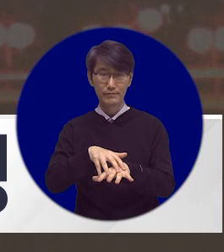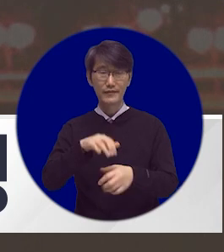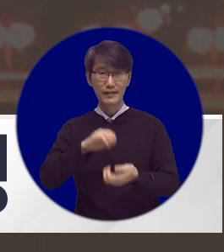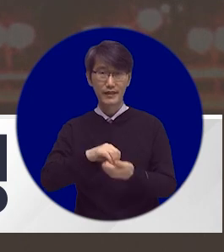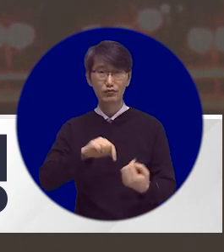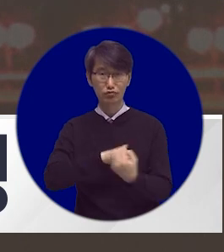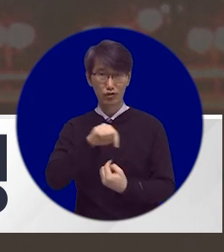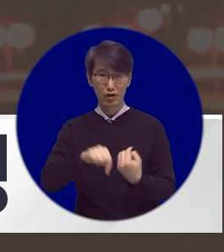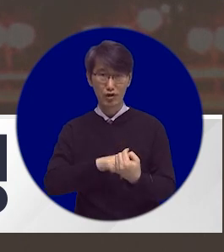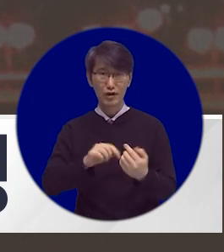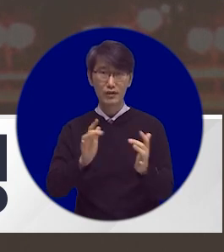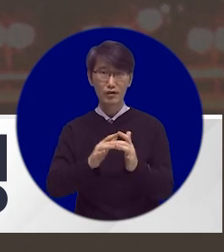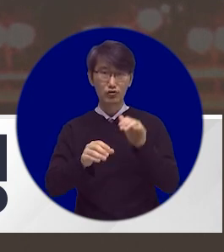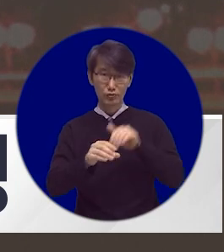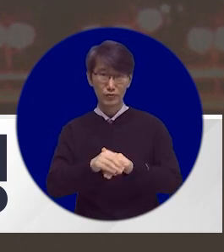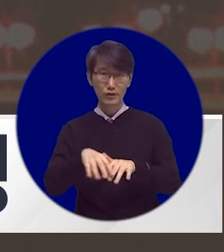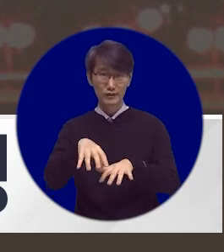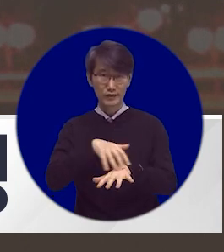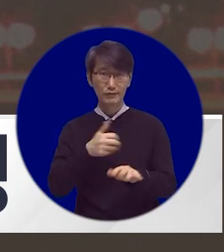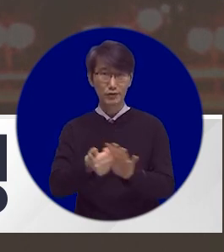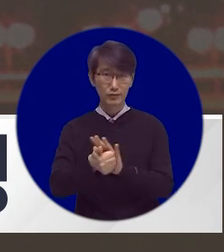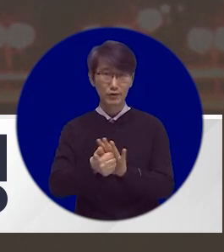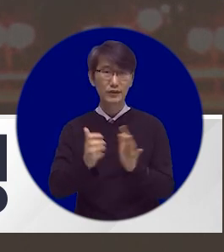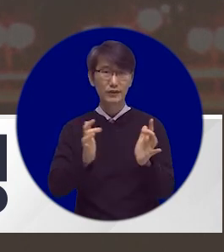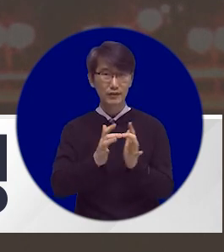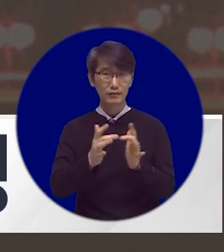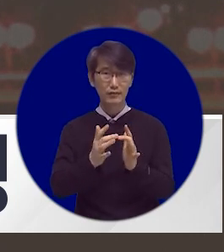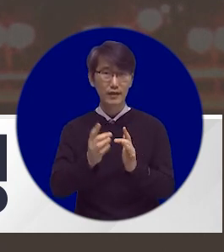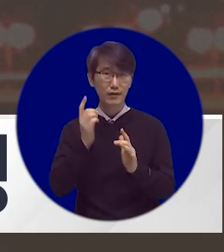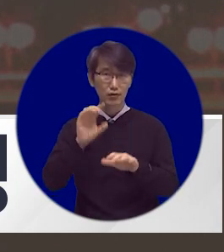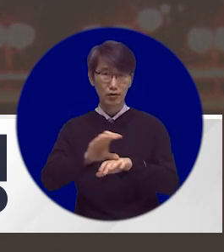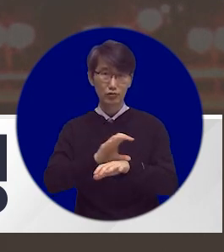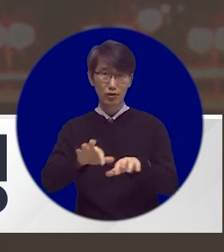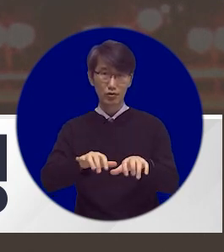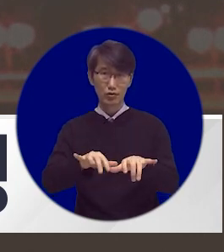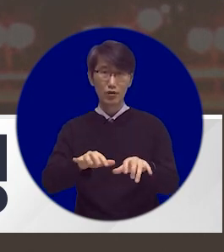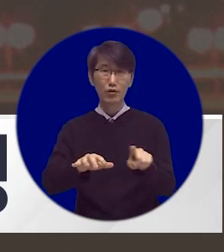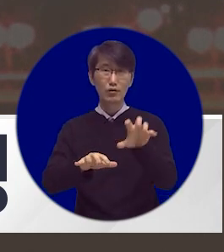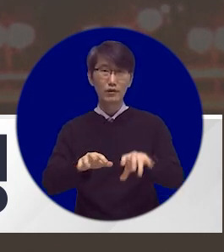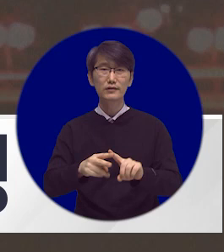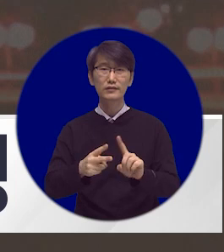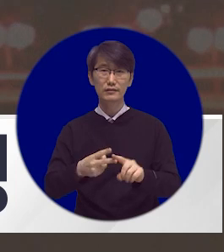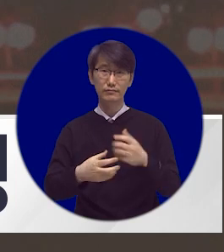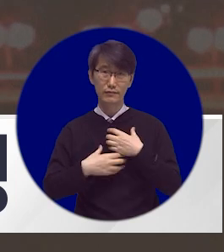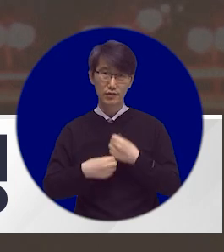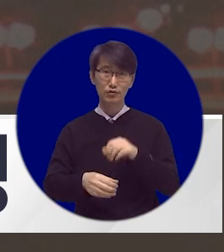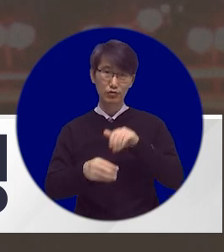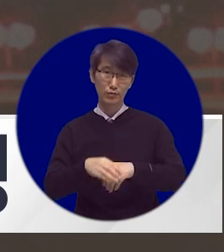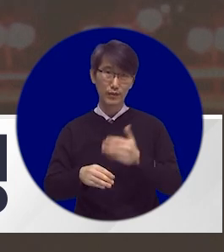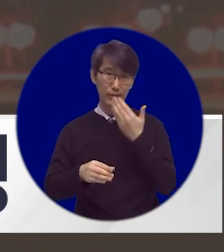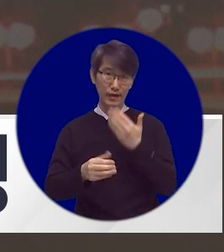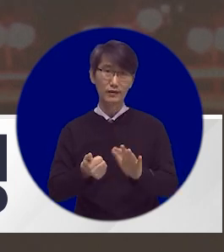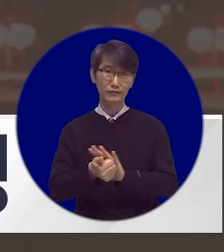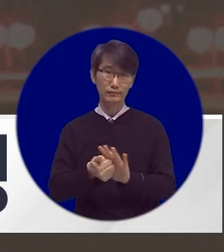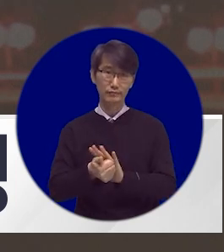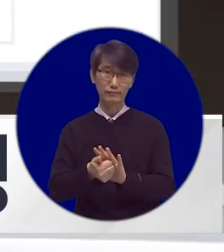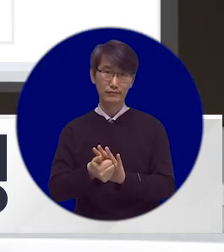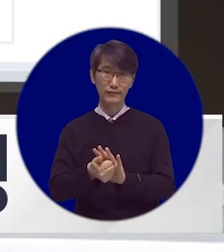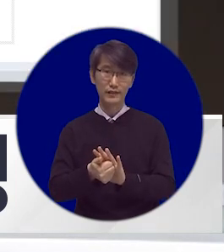운영합니다. 온라인 투표 시스템 서비스는 모바일과 PC를 이용해 언제 어디서든 편리하게 투표할 수 있는